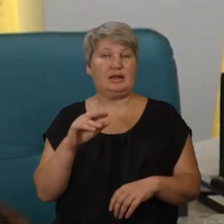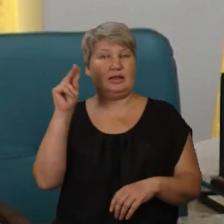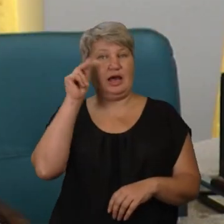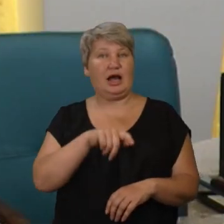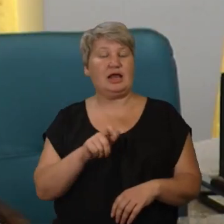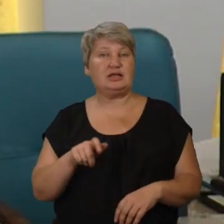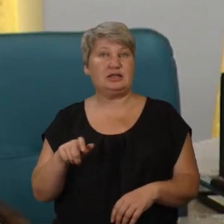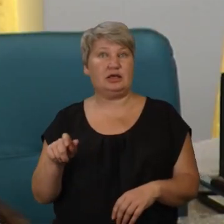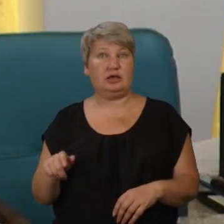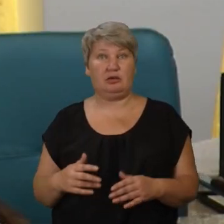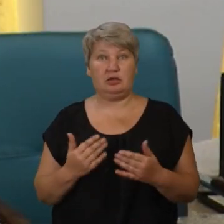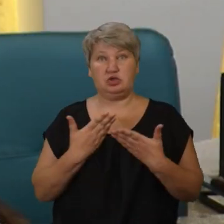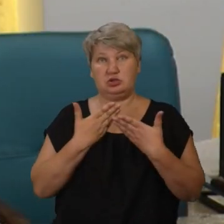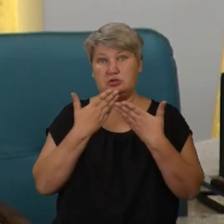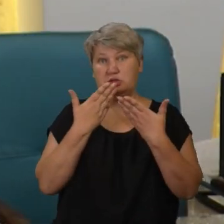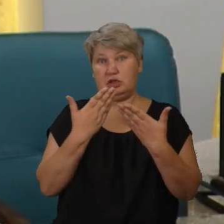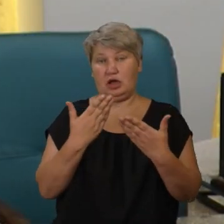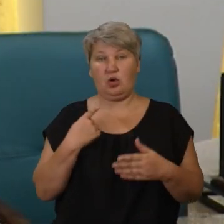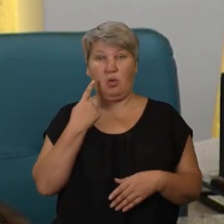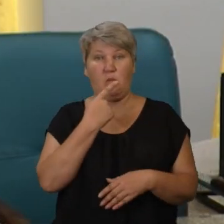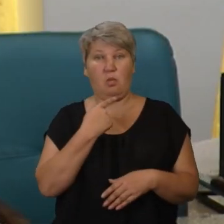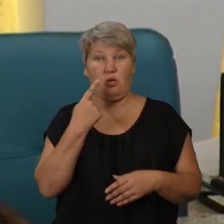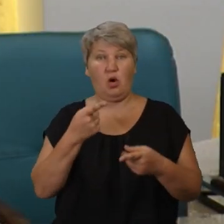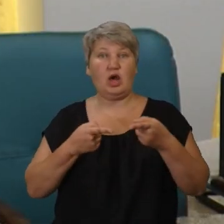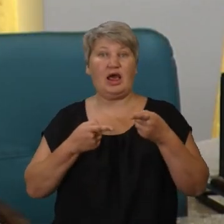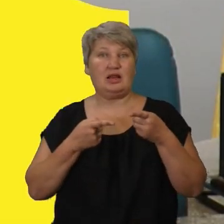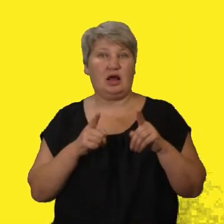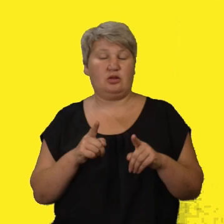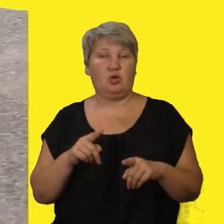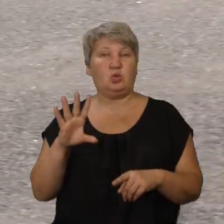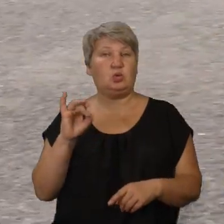читаємо мовою оригіналу Руслан і Людмила